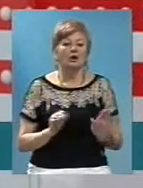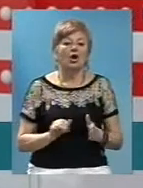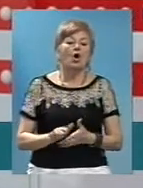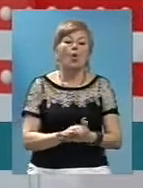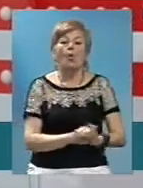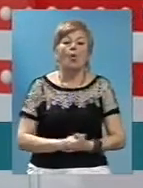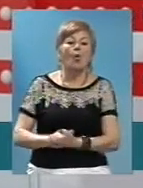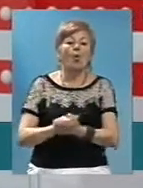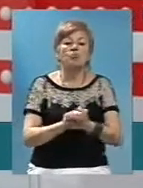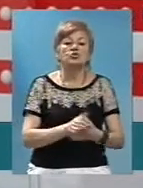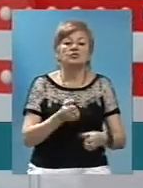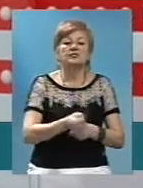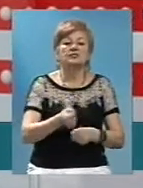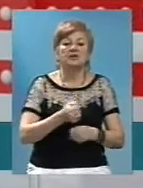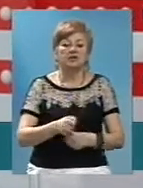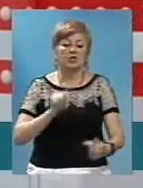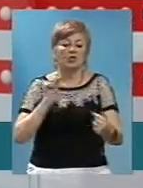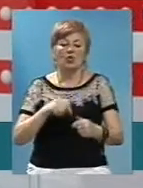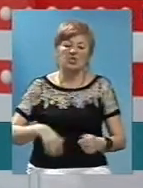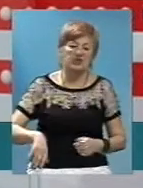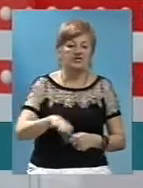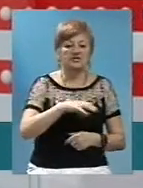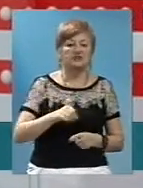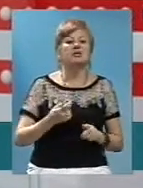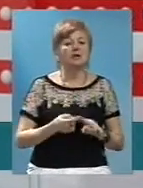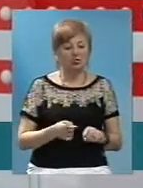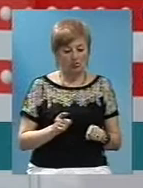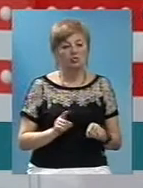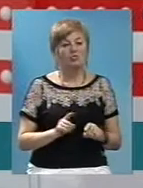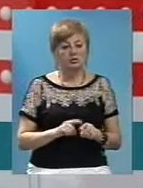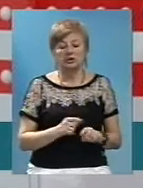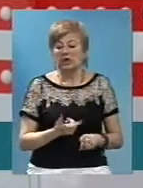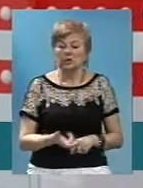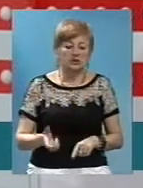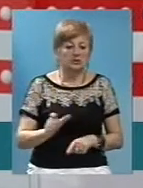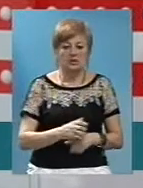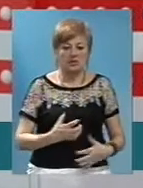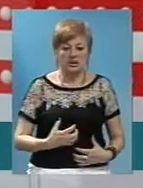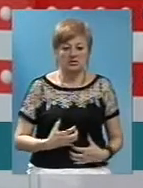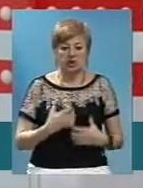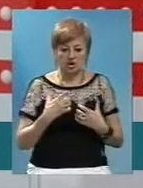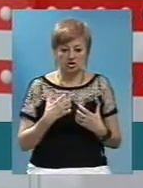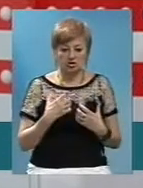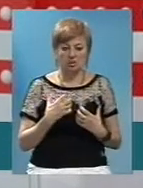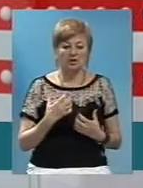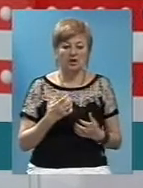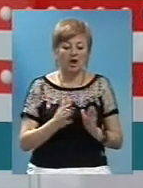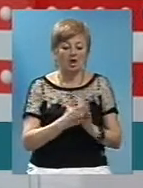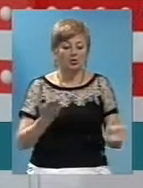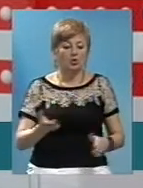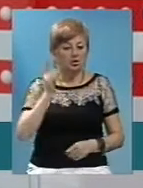суцільний, суспільний терор. Терор проти всіх. Ось це, мені здається, найжахливіша сторінка тої